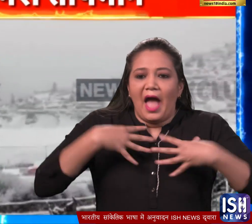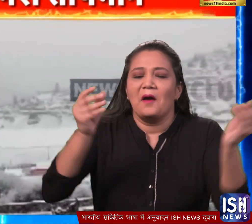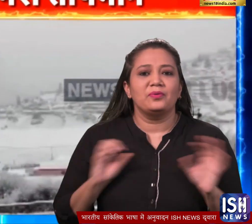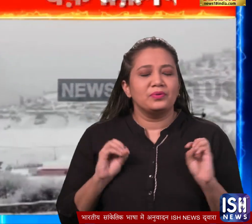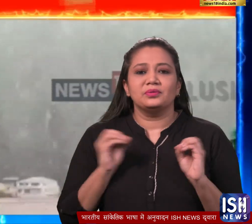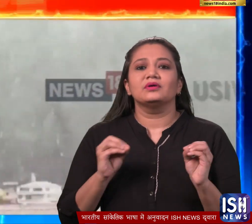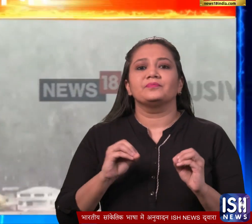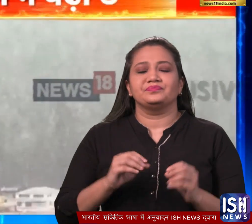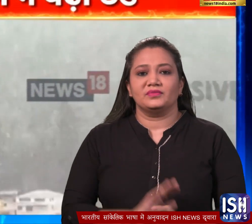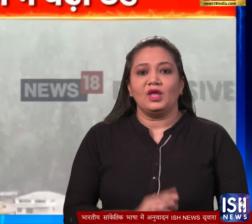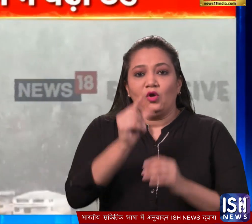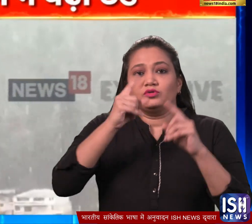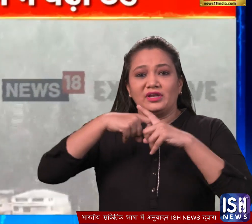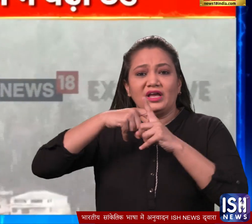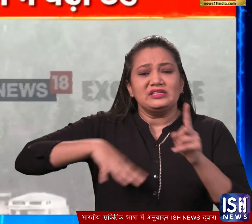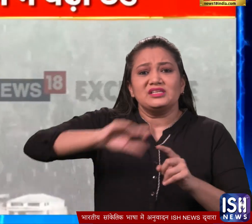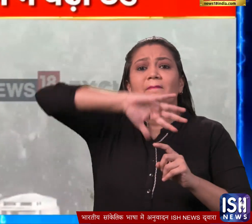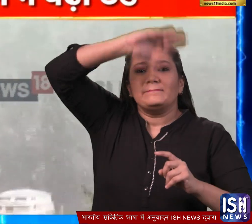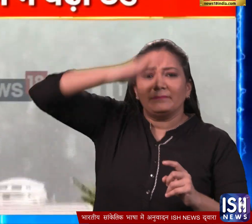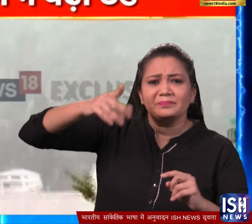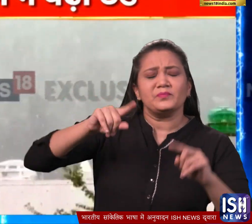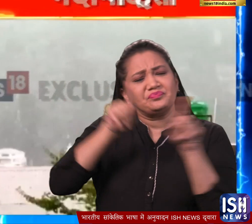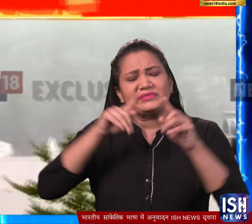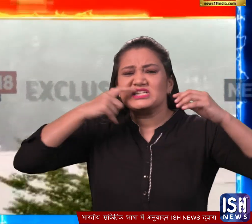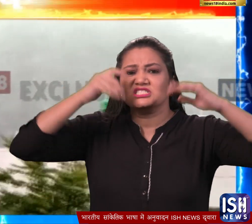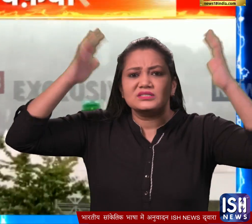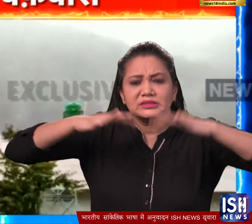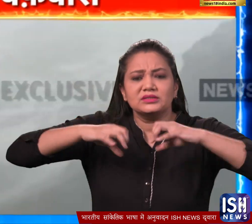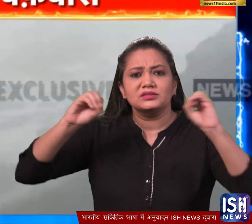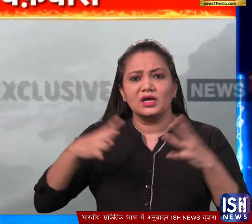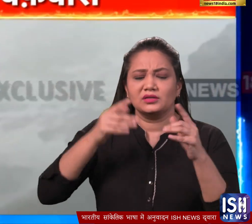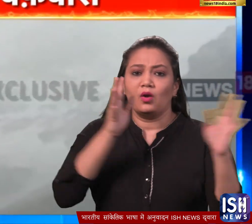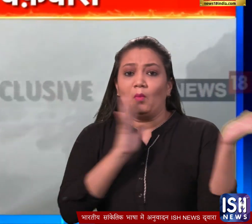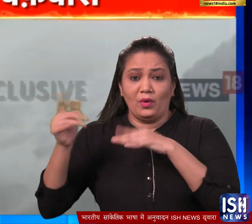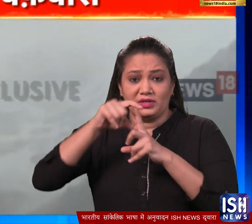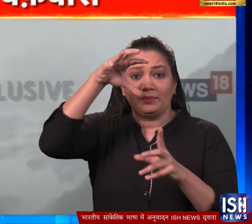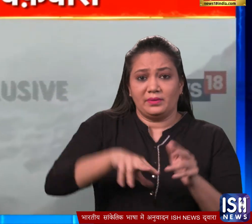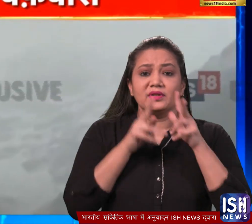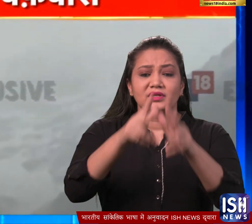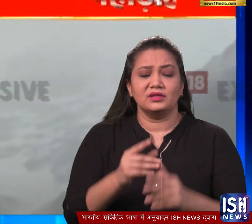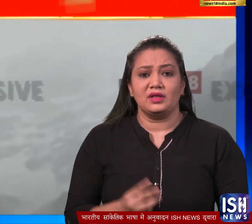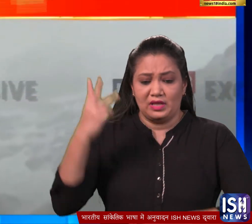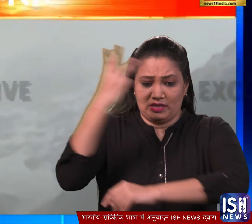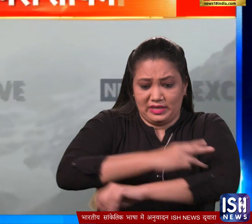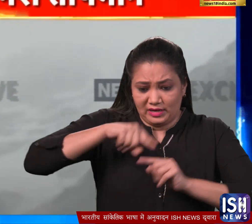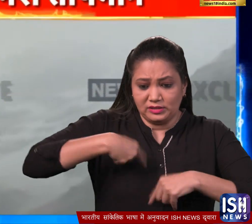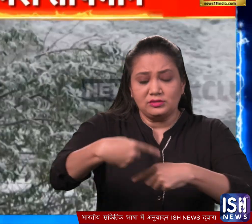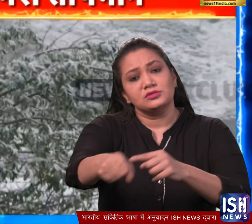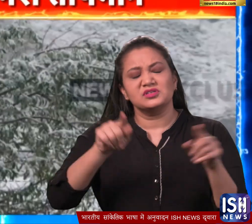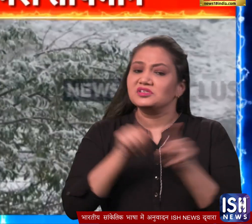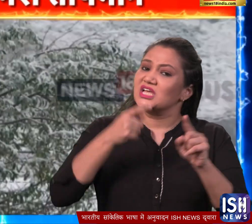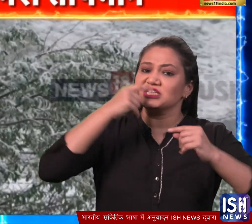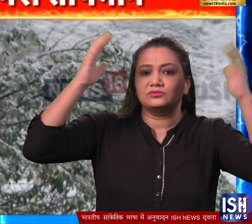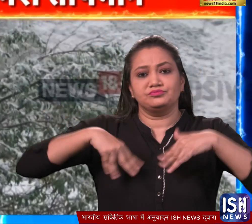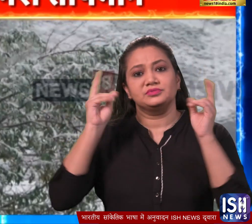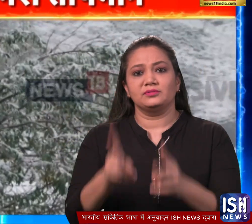होने को मजबूर हो गए। उत्तरकाशी की ऊंची चोटियों पर भी बर्फ गिरने का सिलसिला शुरू हो गया और मौसम विभाग ने आशंका जताई कि अगले 3 दिन तक